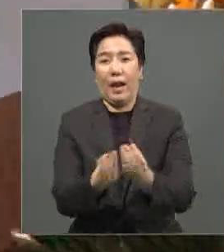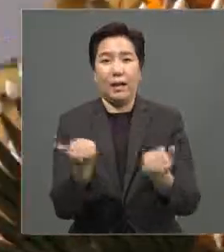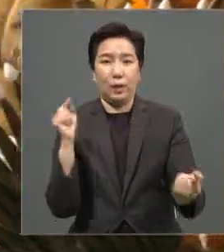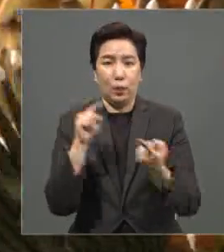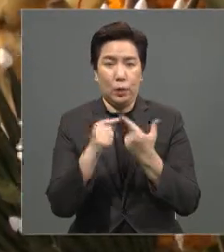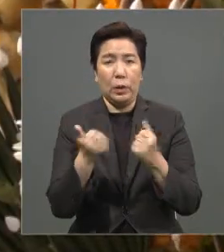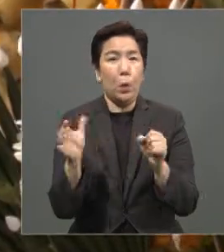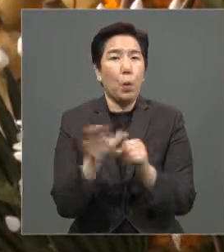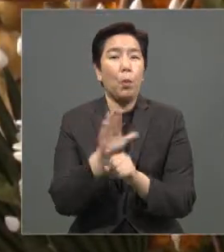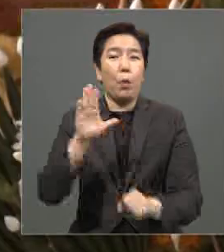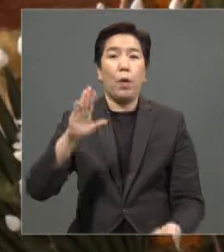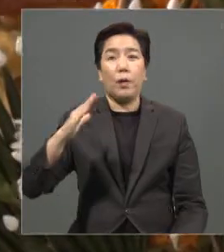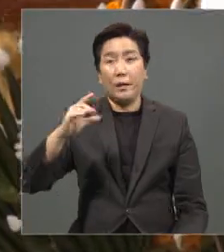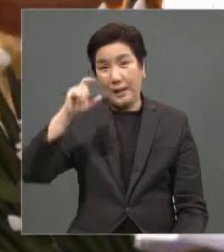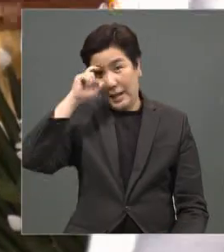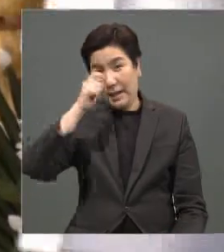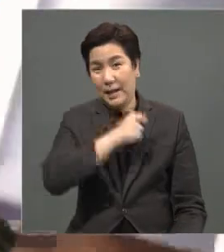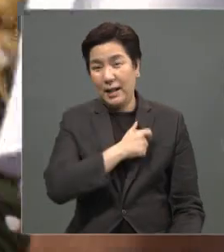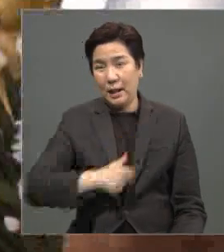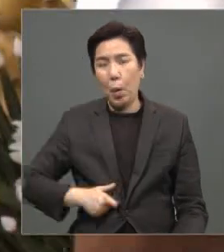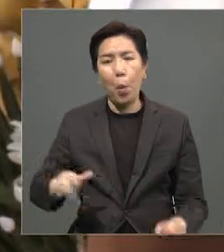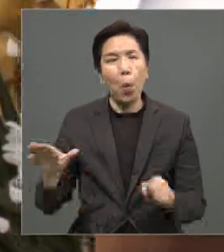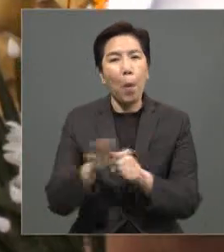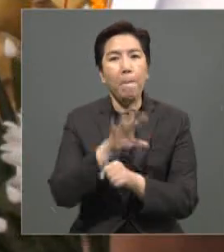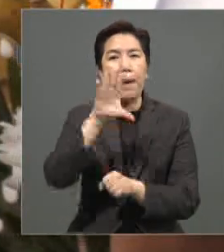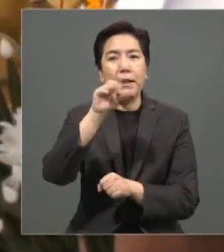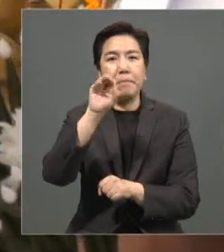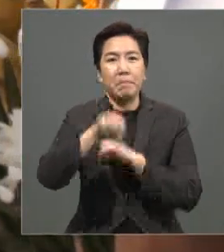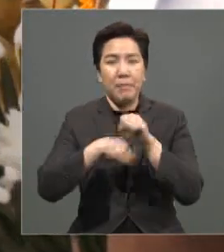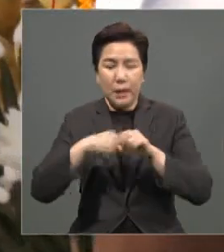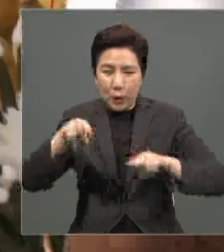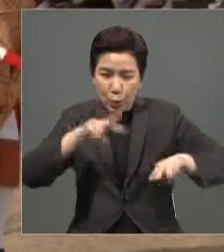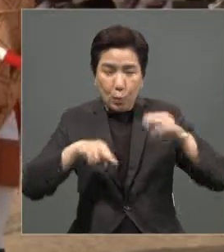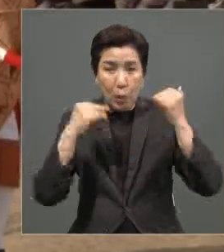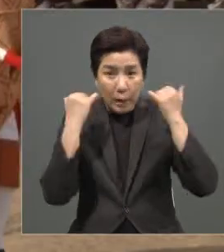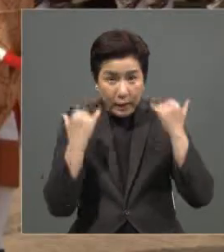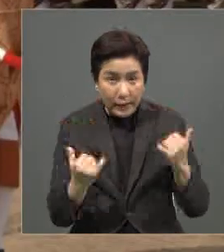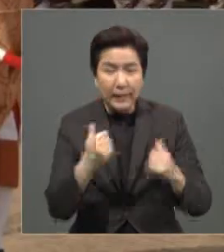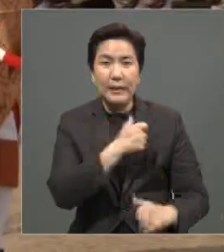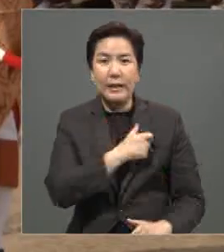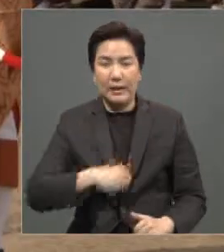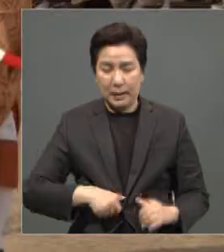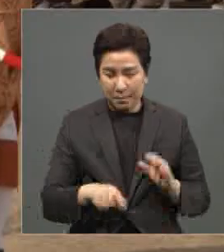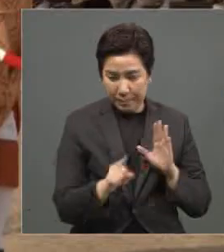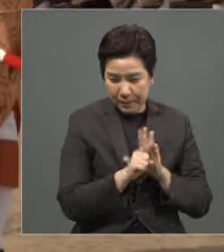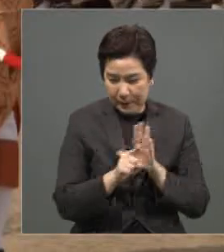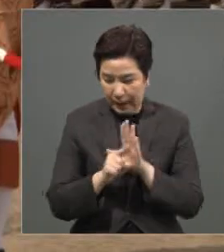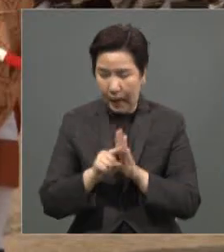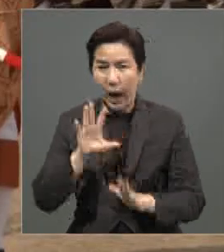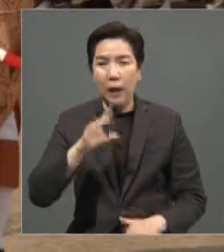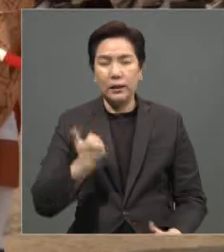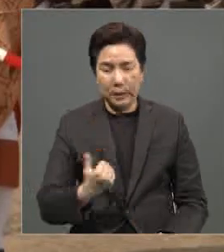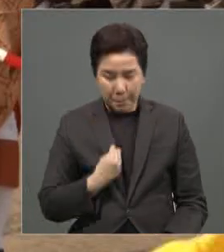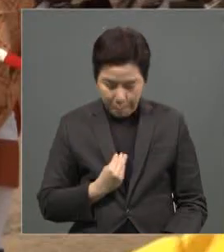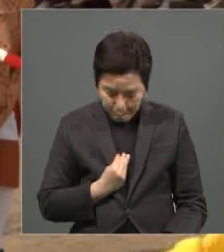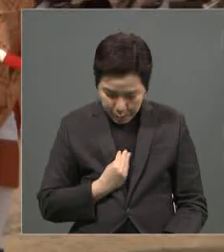ทรงครองสิริราชสมบัติครบ50ปีจนมาครั้งนี้ในรัชกาลปัจจุบันนับเป็นครั้งที่5ยิ่งมีความภาคภู